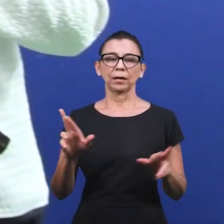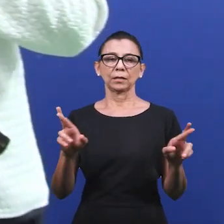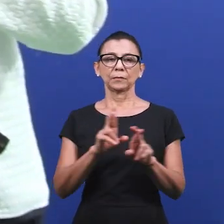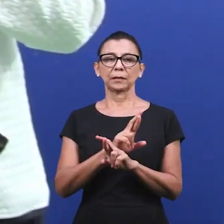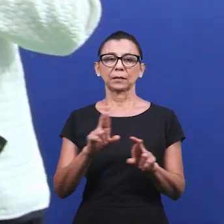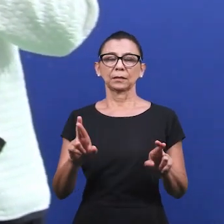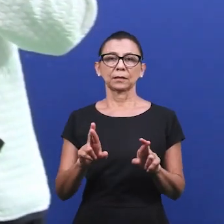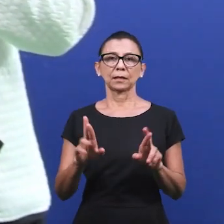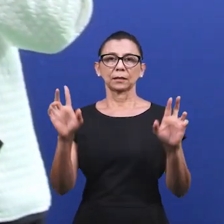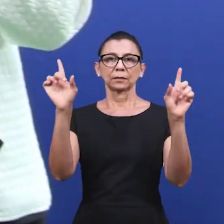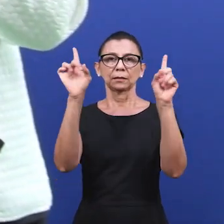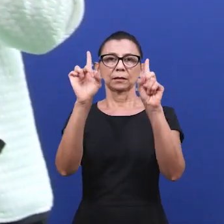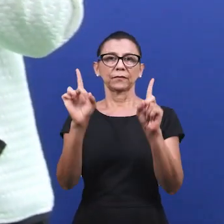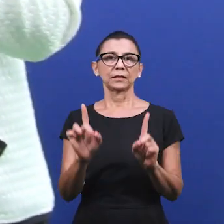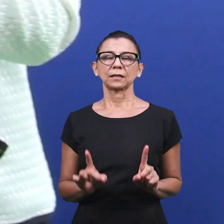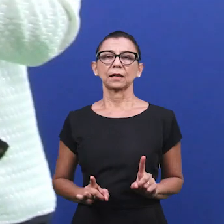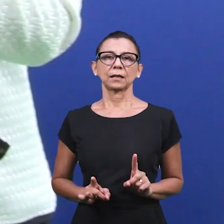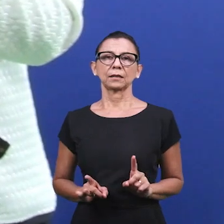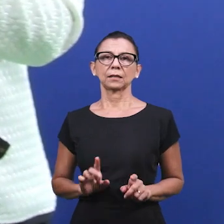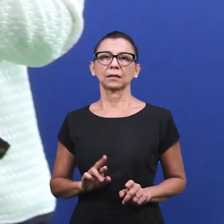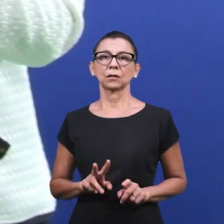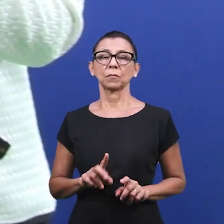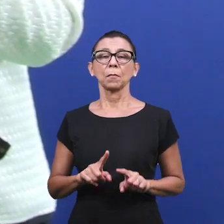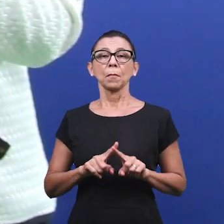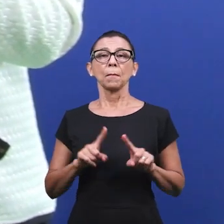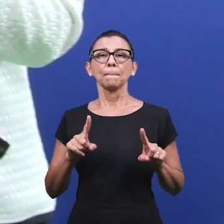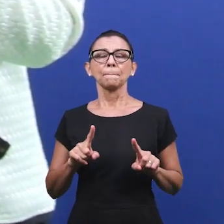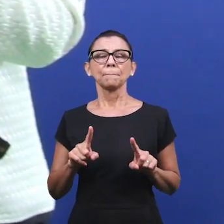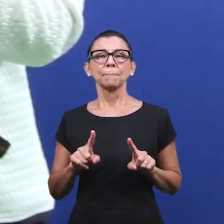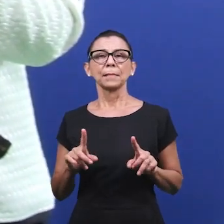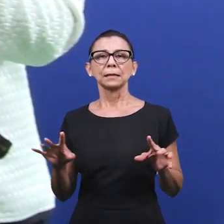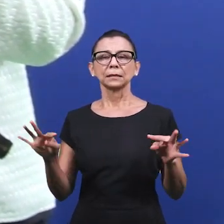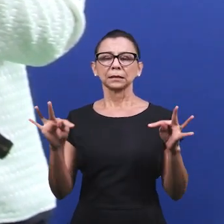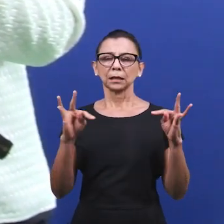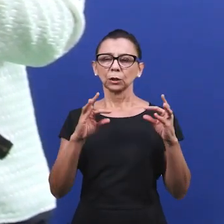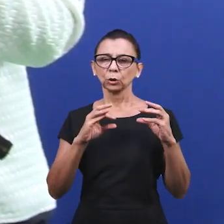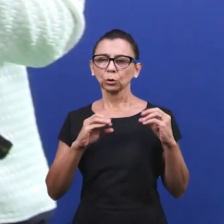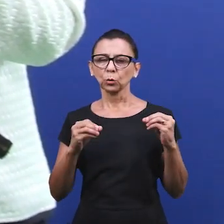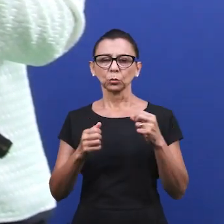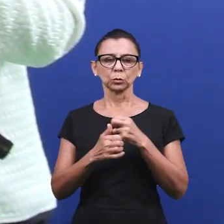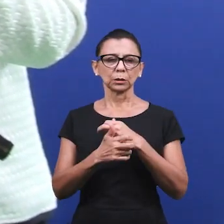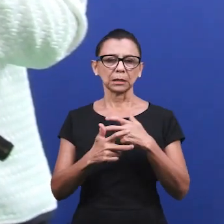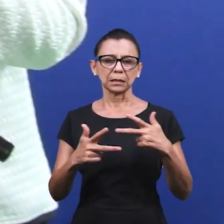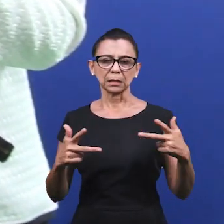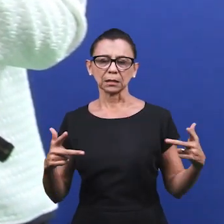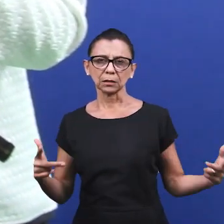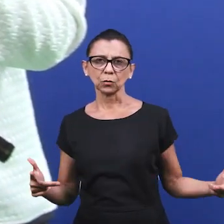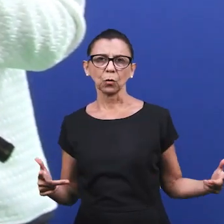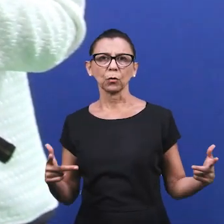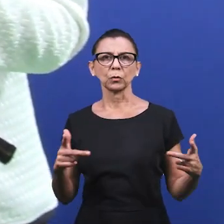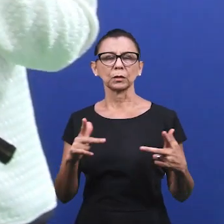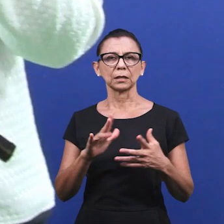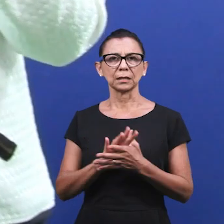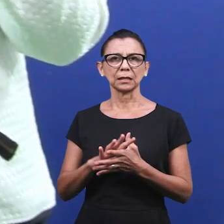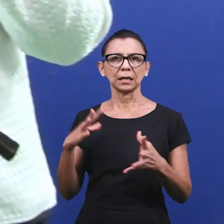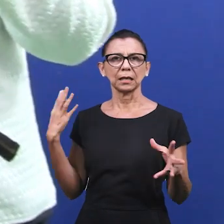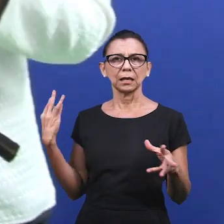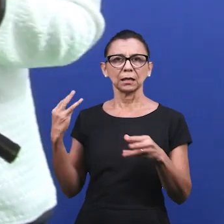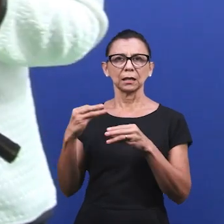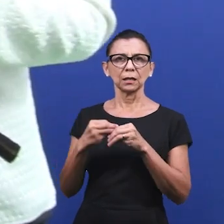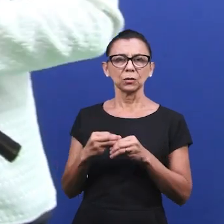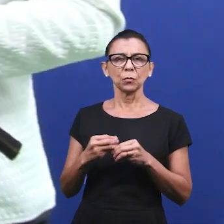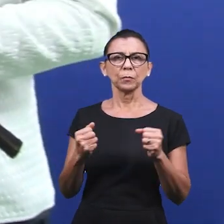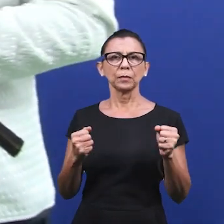lié spécifiquement à la déficience, mais en soi-même à minimiser, à réduire